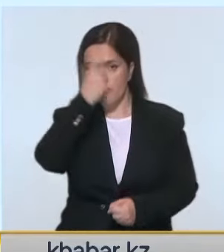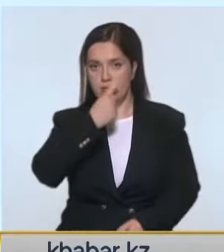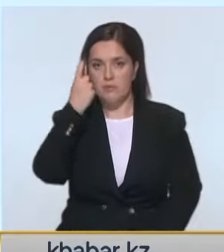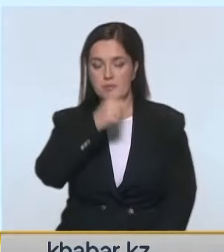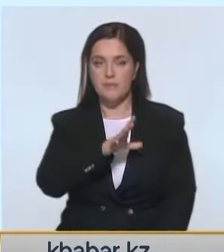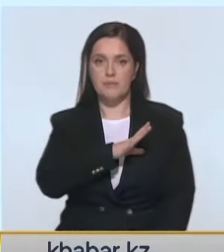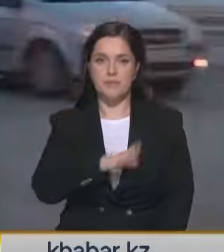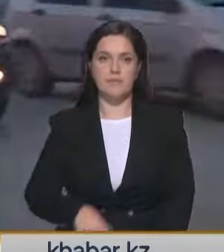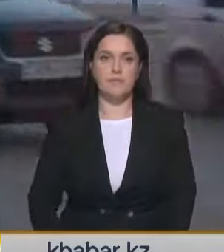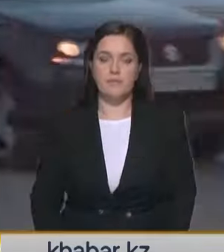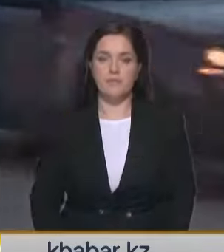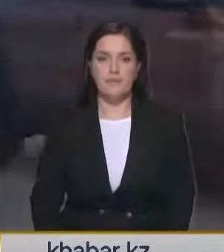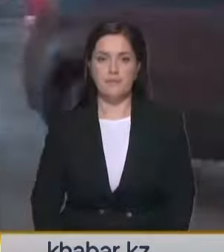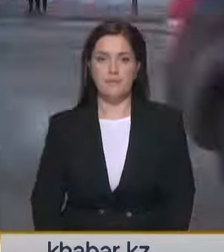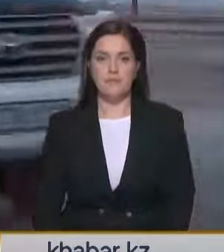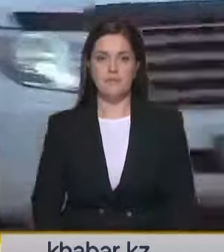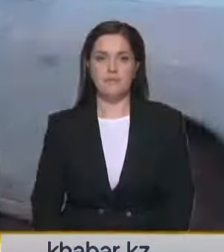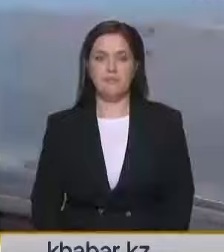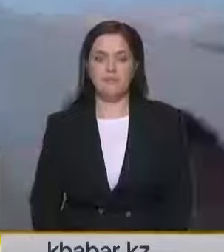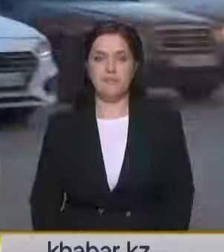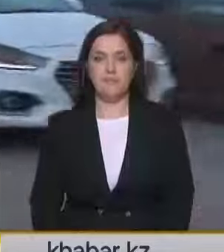в алкогольном опьянении.